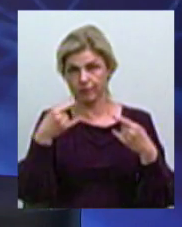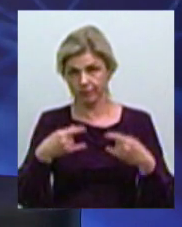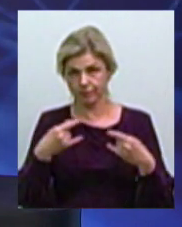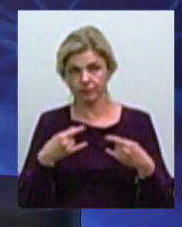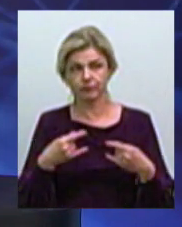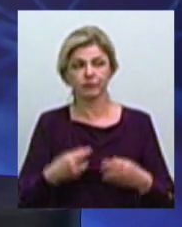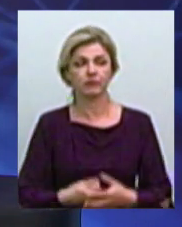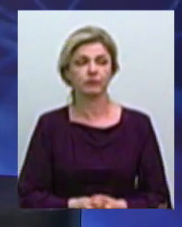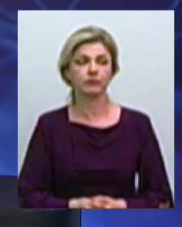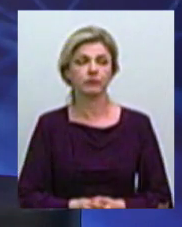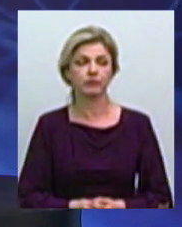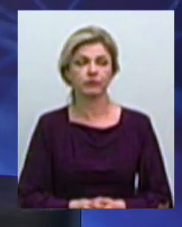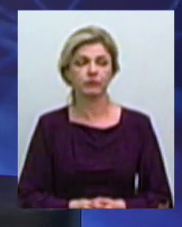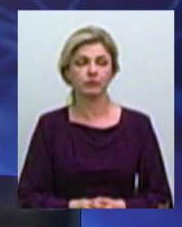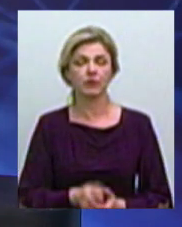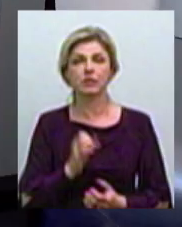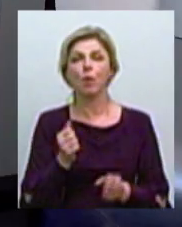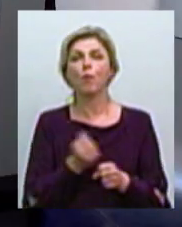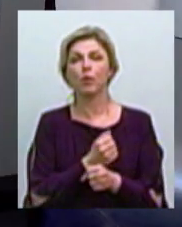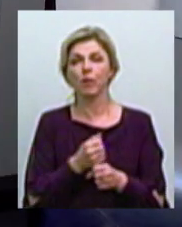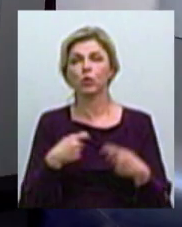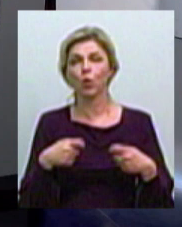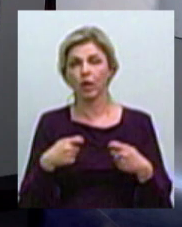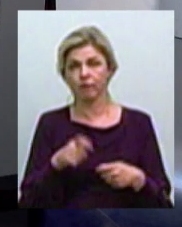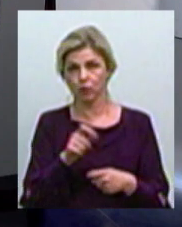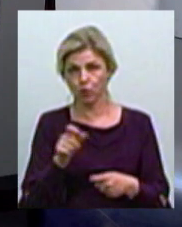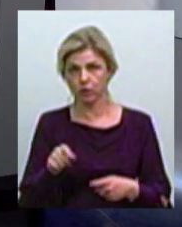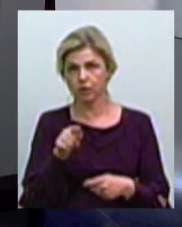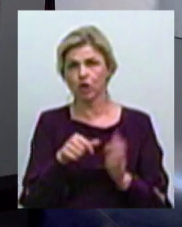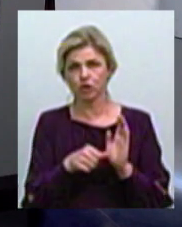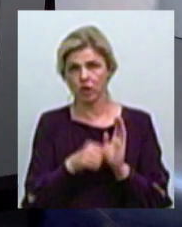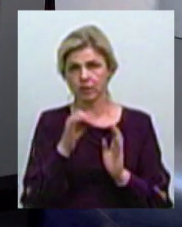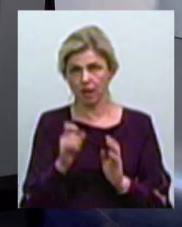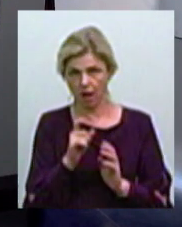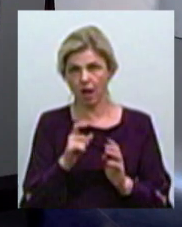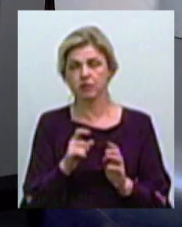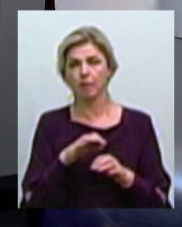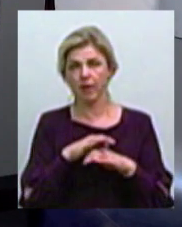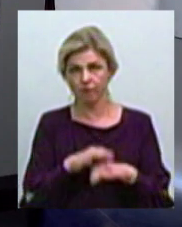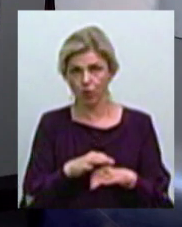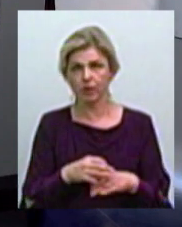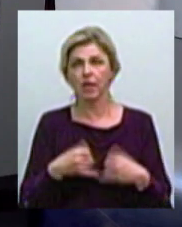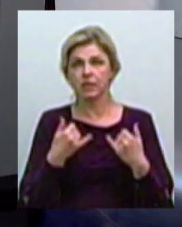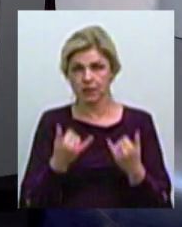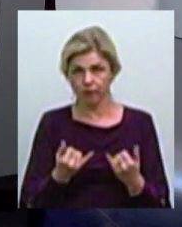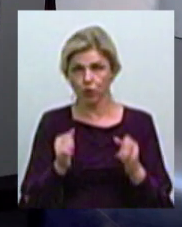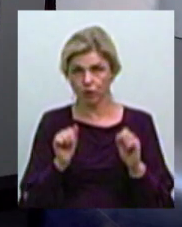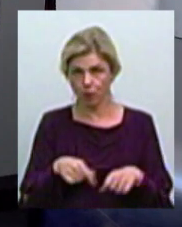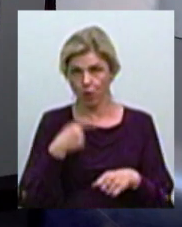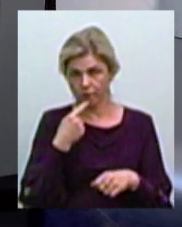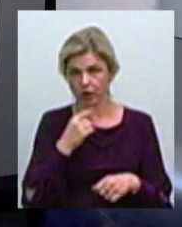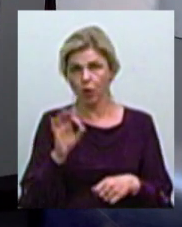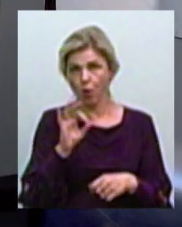у відеосюжеті, у боротьбі з торгівлею людьми? Вона вже вшосте проводиться, тобто сьогодні можемо говорити і